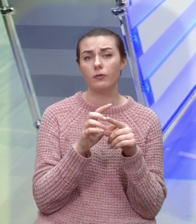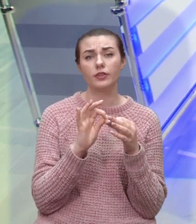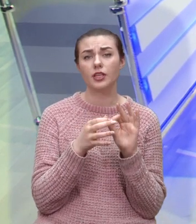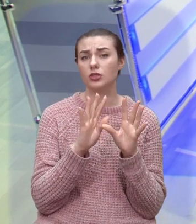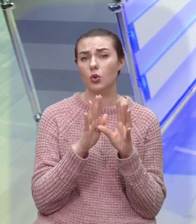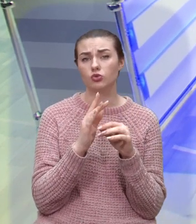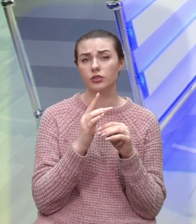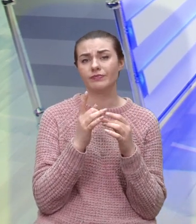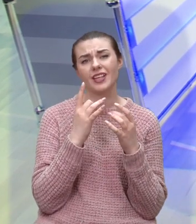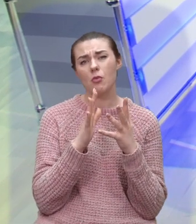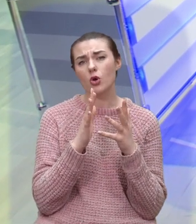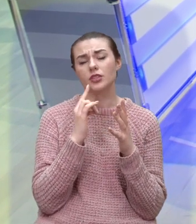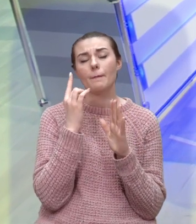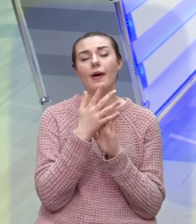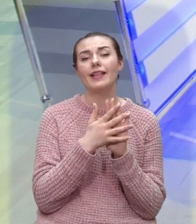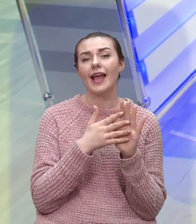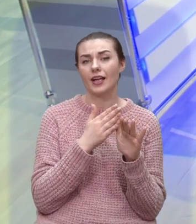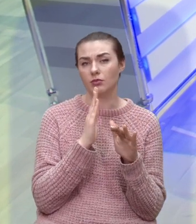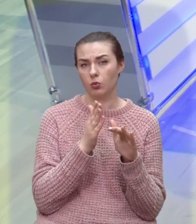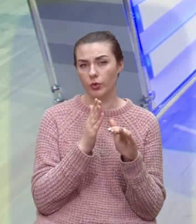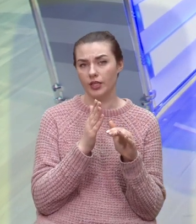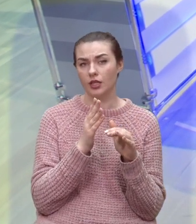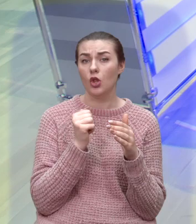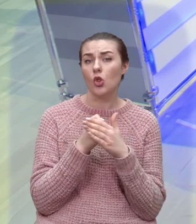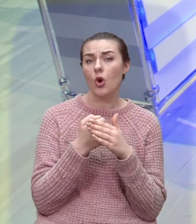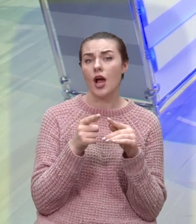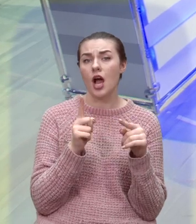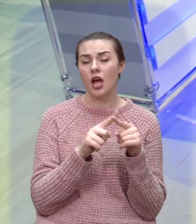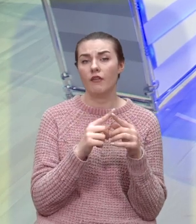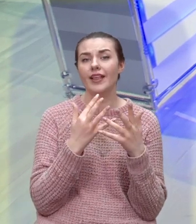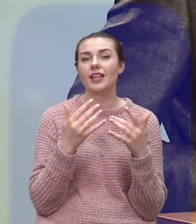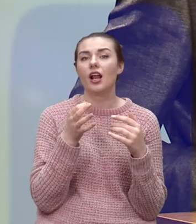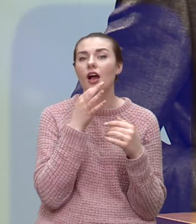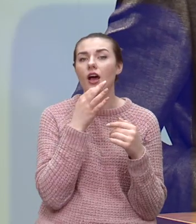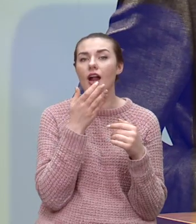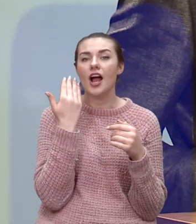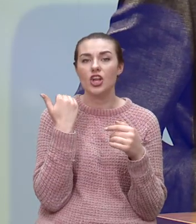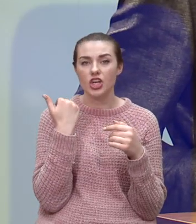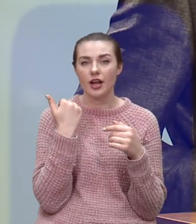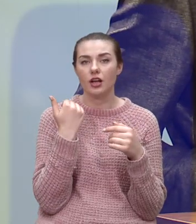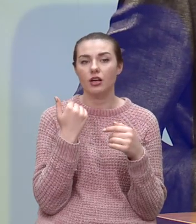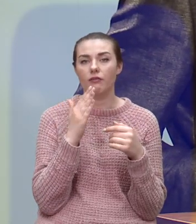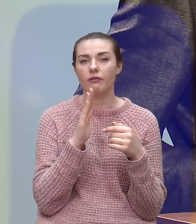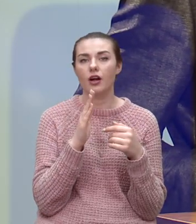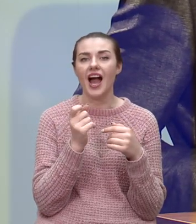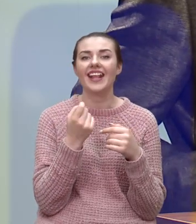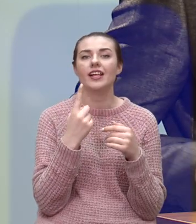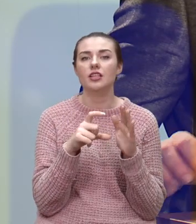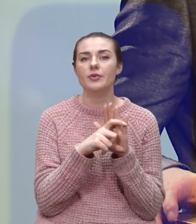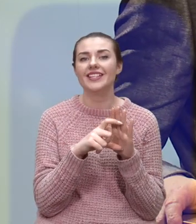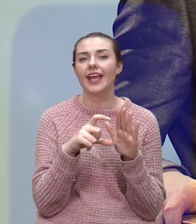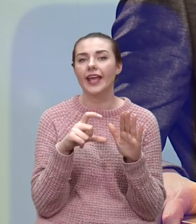фразы не так сложно но не так просто понять будет до этого несколько раньше в